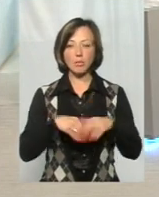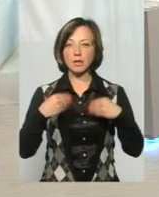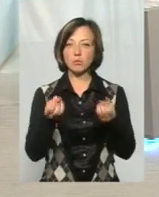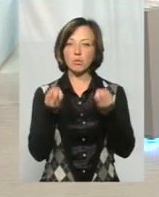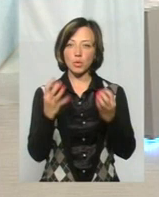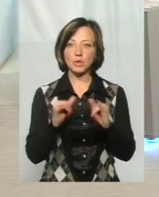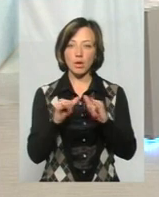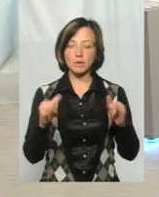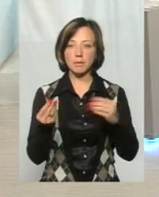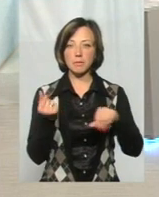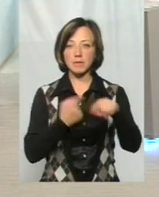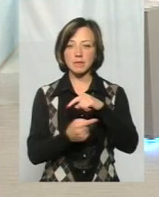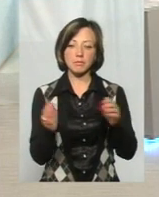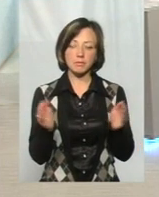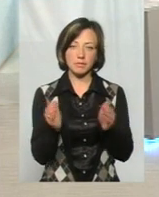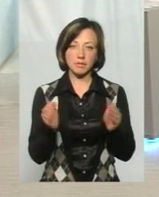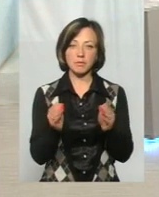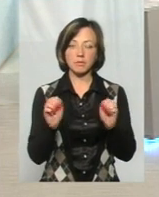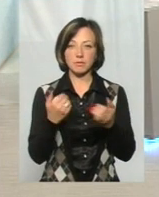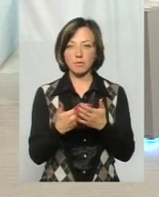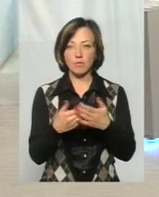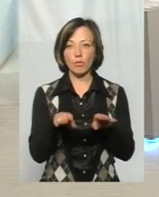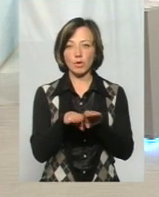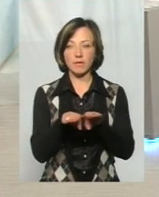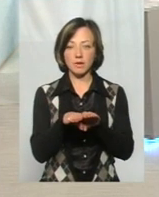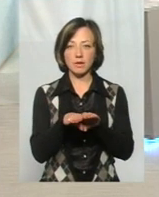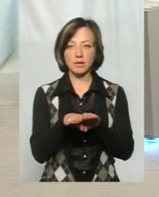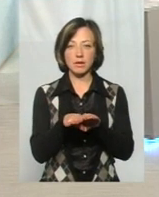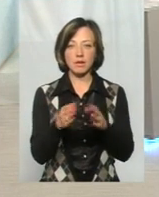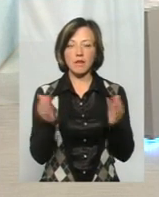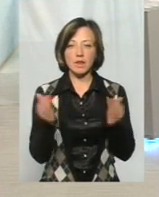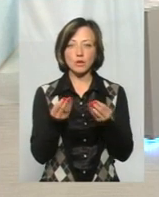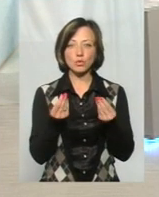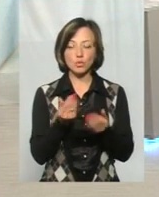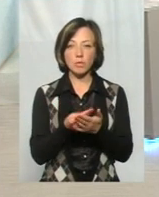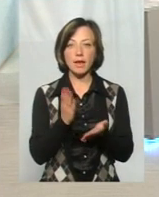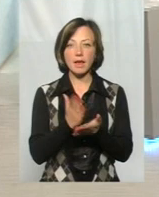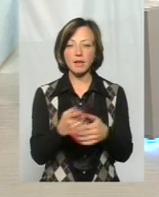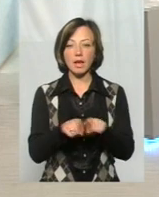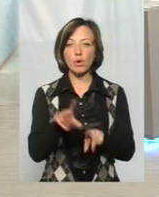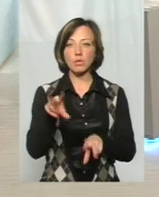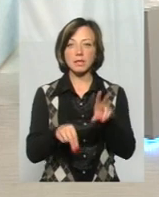на розвиток бізнесу, вони там невеличкі, ну, порівняно невеликі суми грошей, а є такі, які